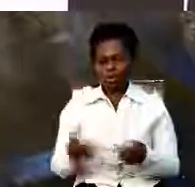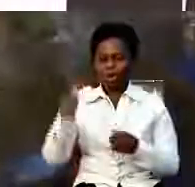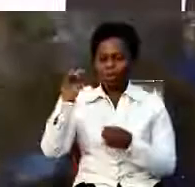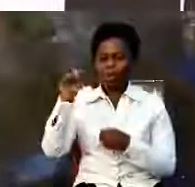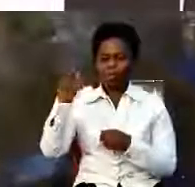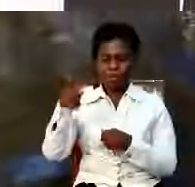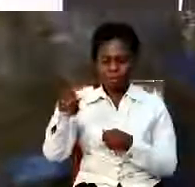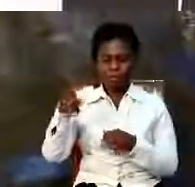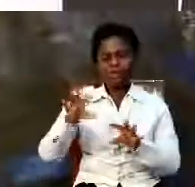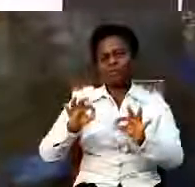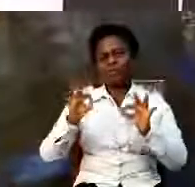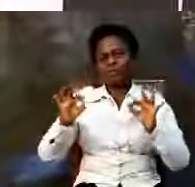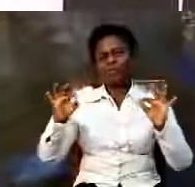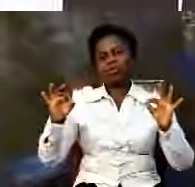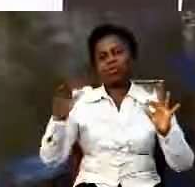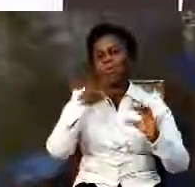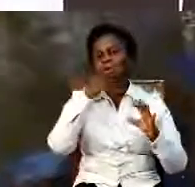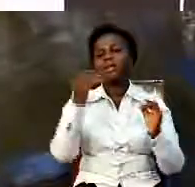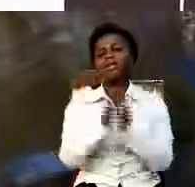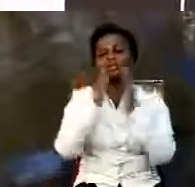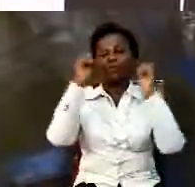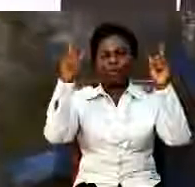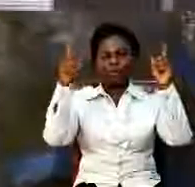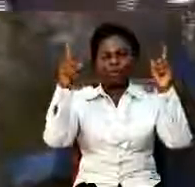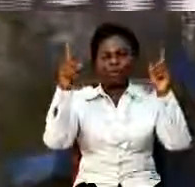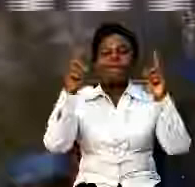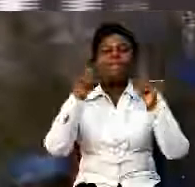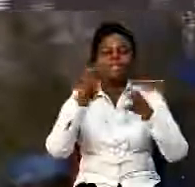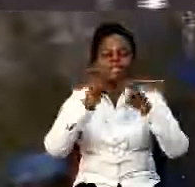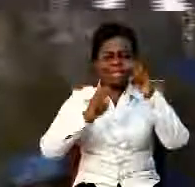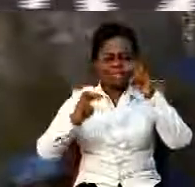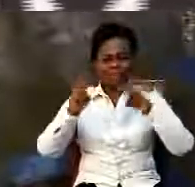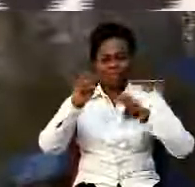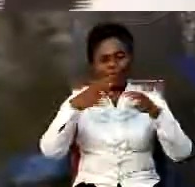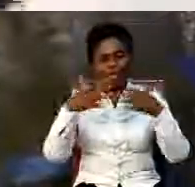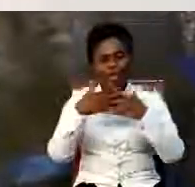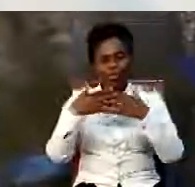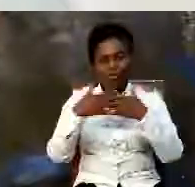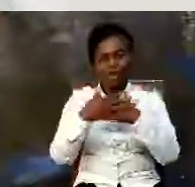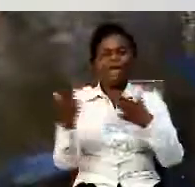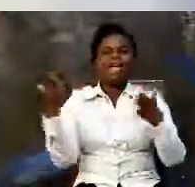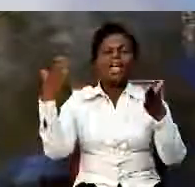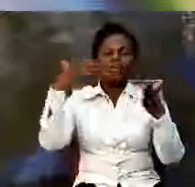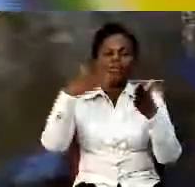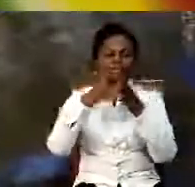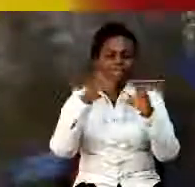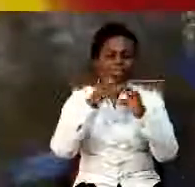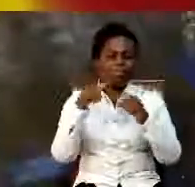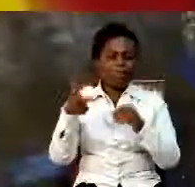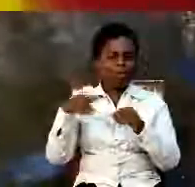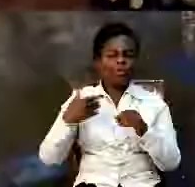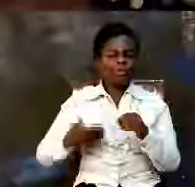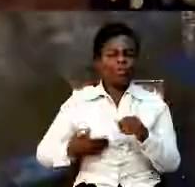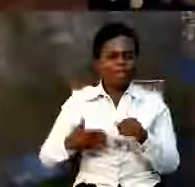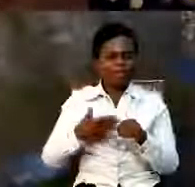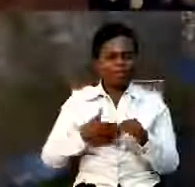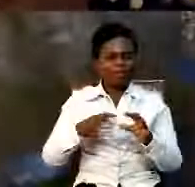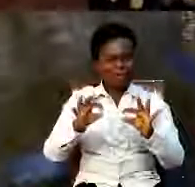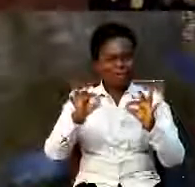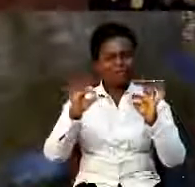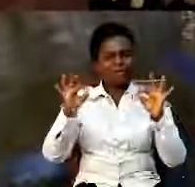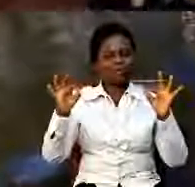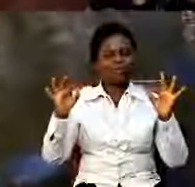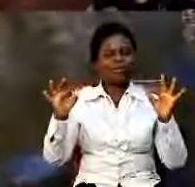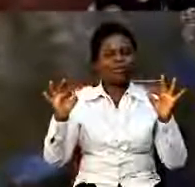alivyo mzuri. Bwana asifiwe sana. Sasa tafuta lugha ya kufikisha ujumbe kwamba mke wako ni namna gani, ni